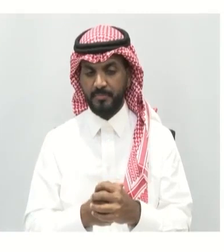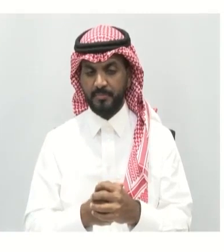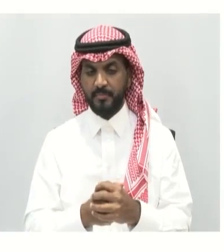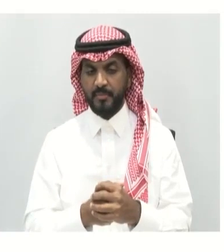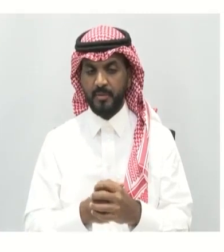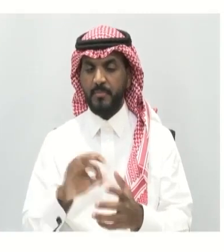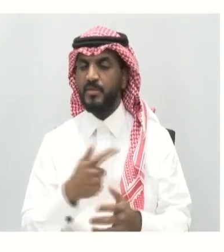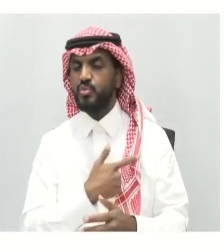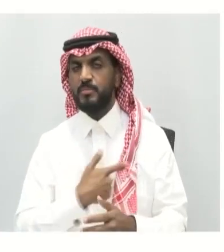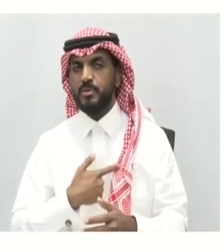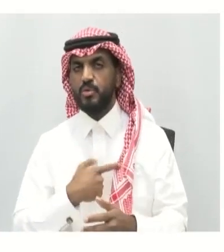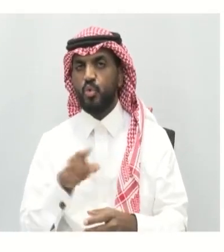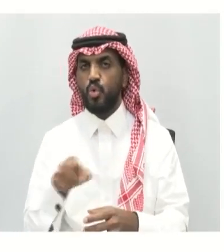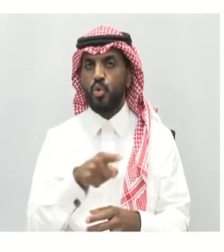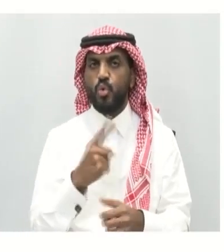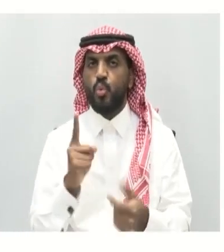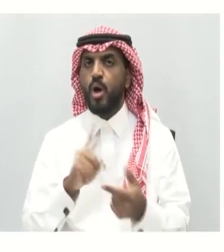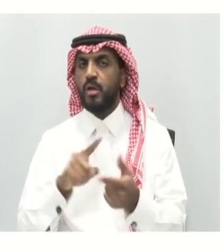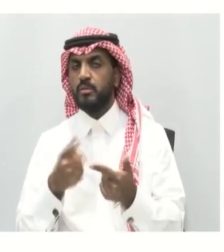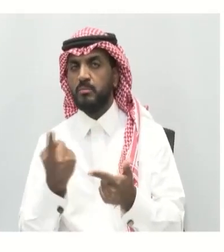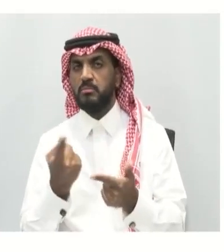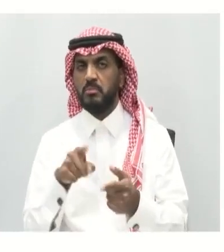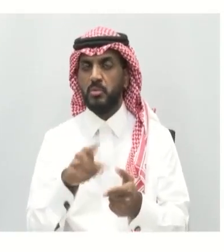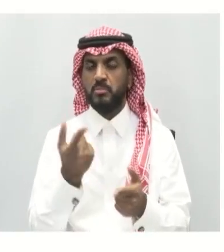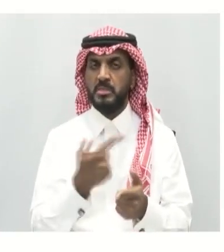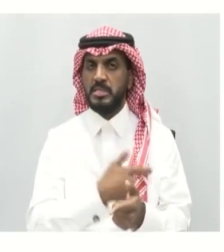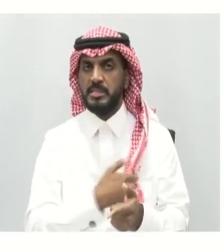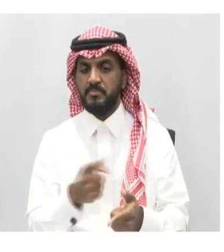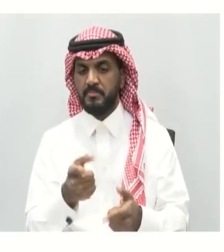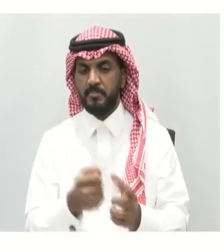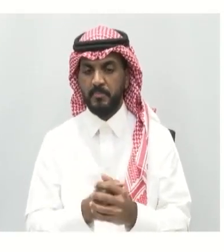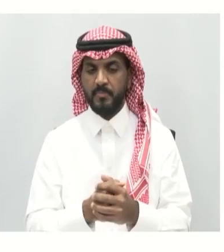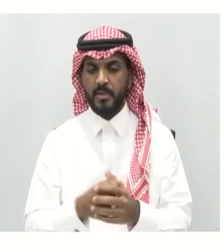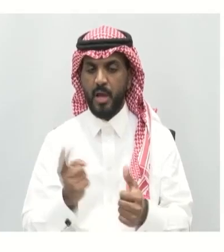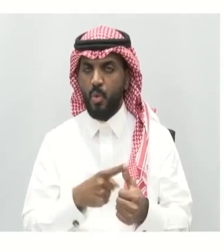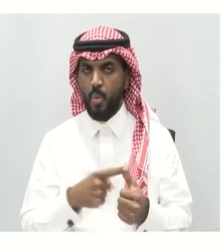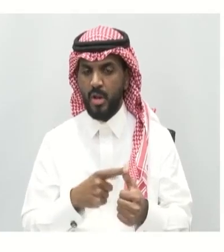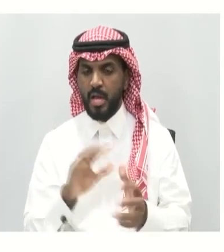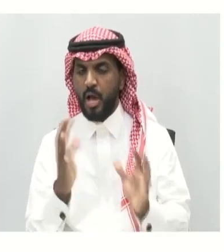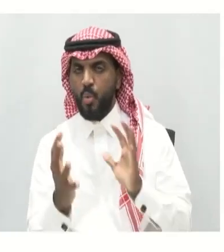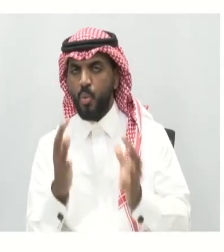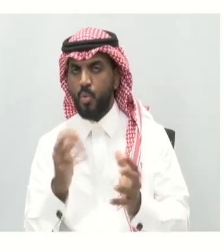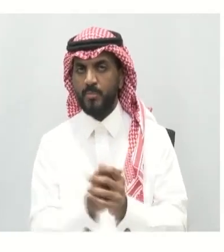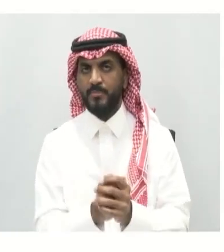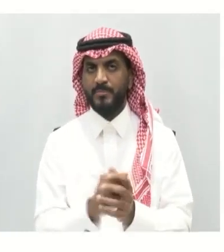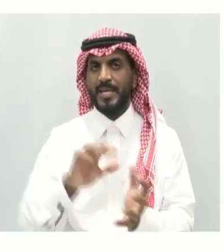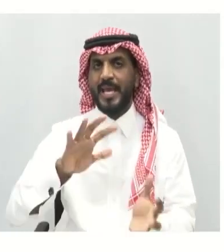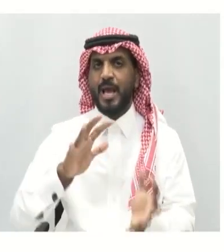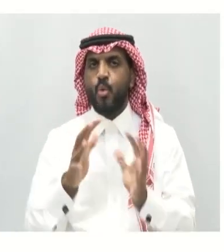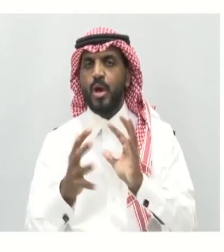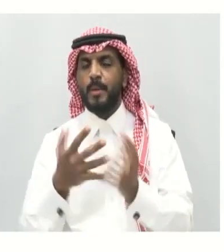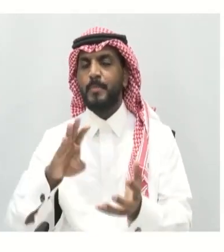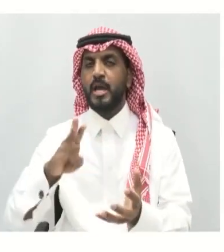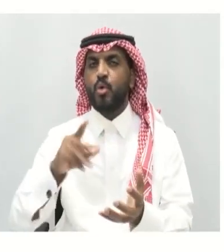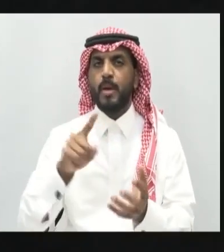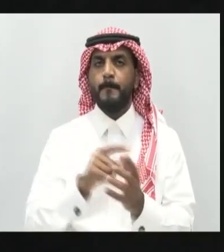ماذا نسمي كل واحد منهما ش نسميه هذا مزين نسميه كوكب لانه